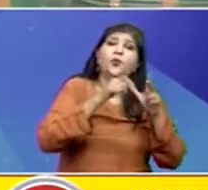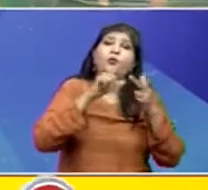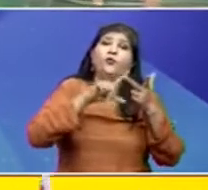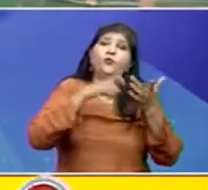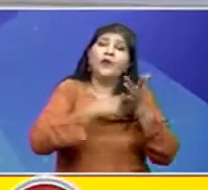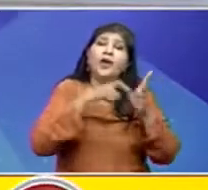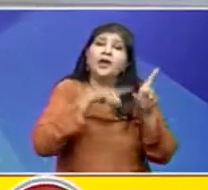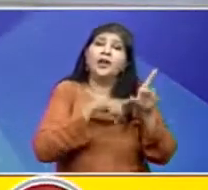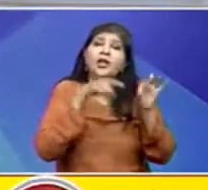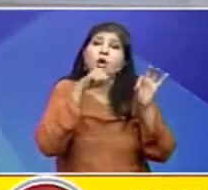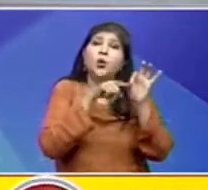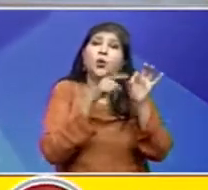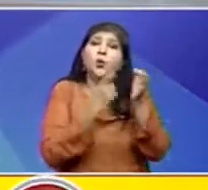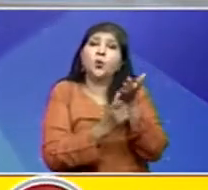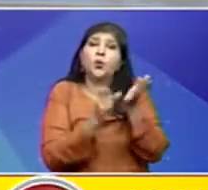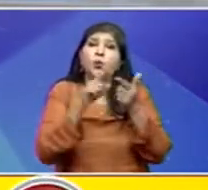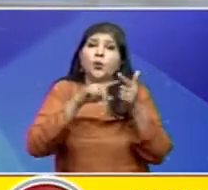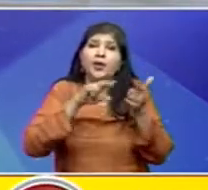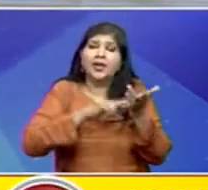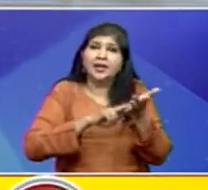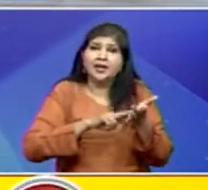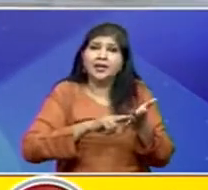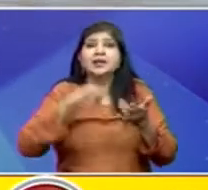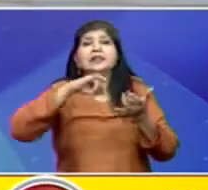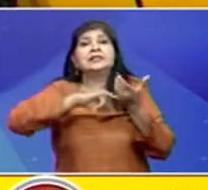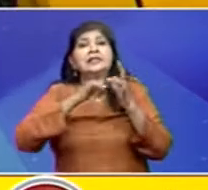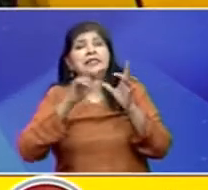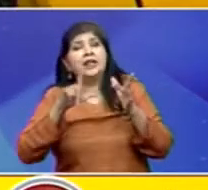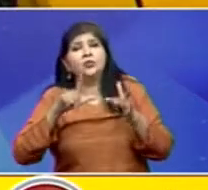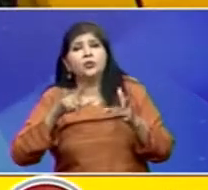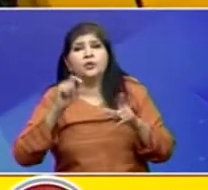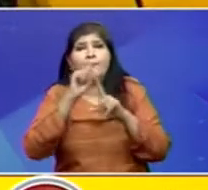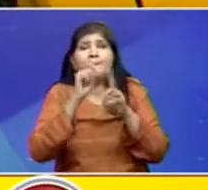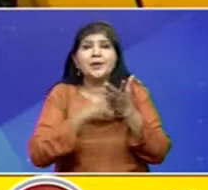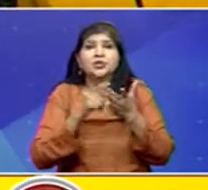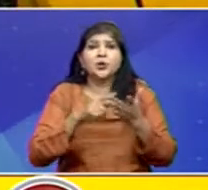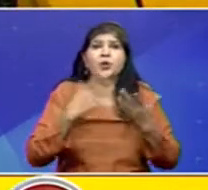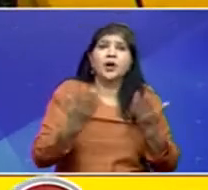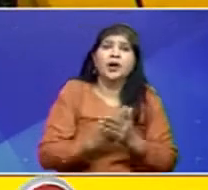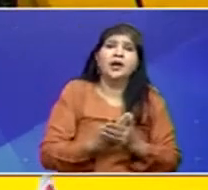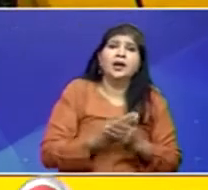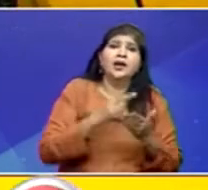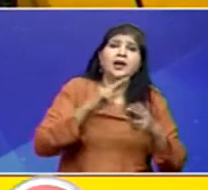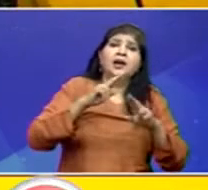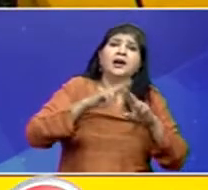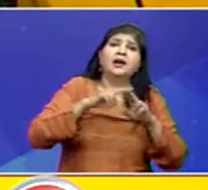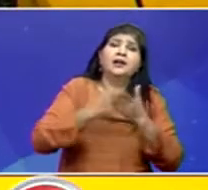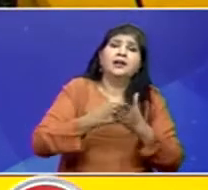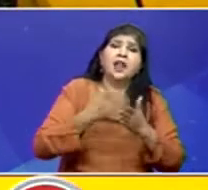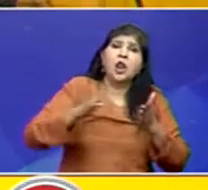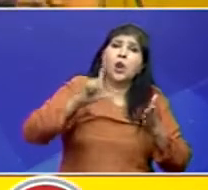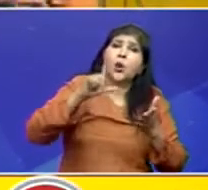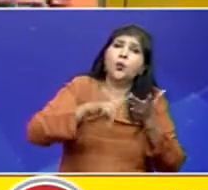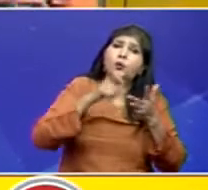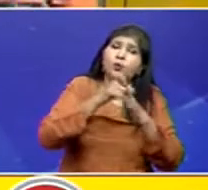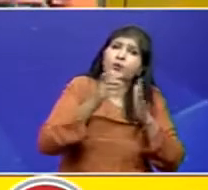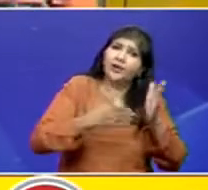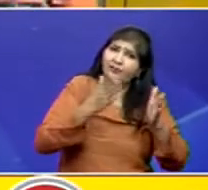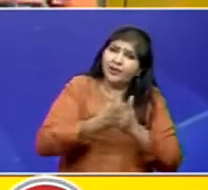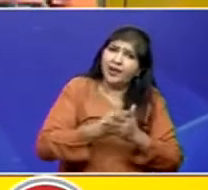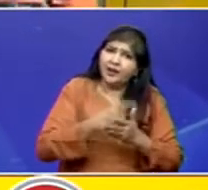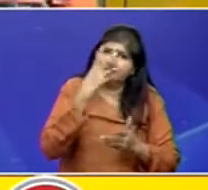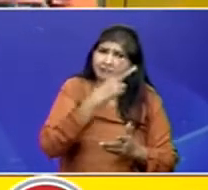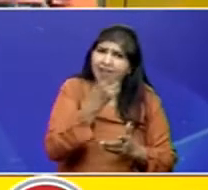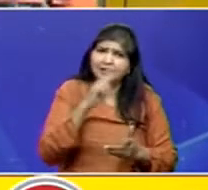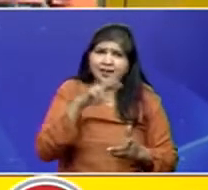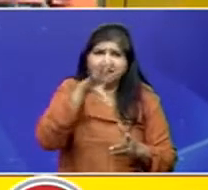सलून अप प्रिंस अप वेल्स से लेकर फायरलेस टीम लोकोमोटिव यह भी देख